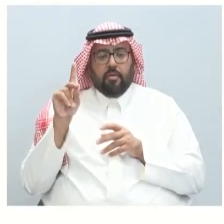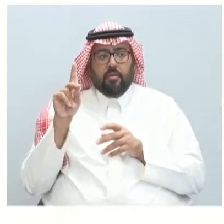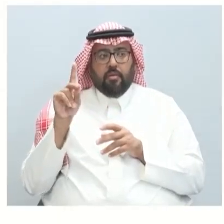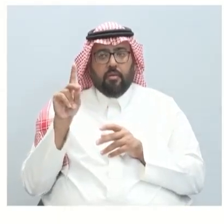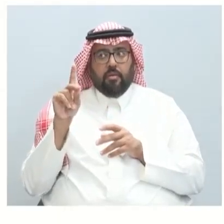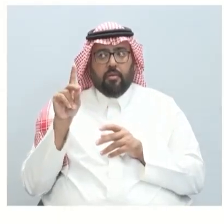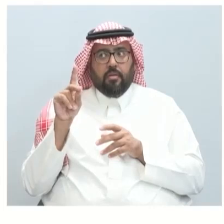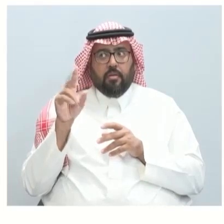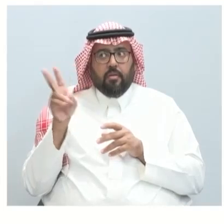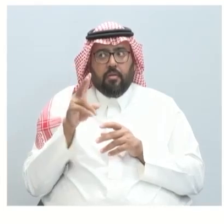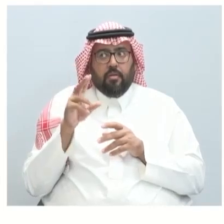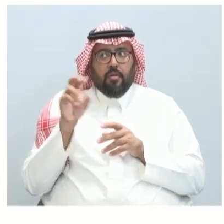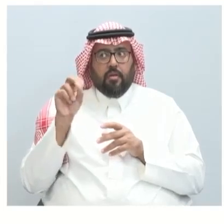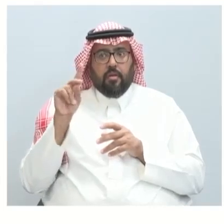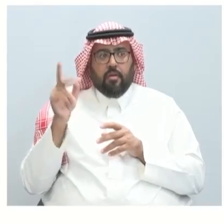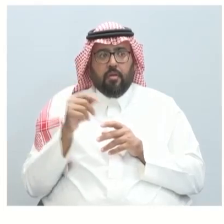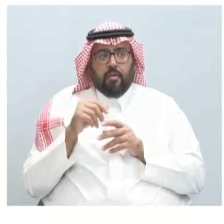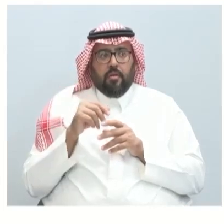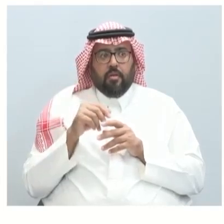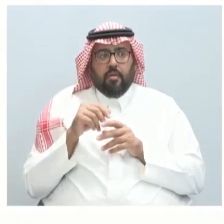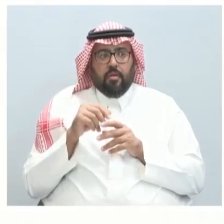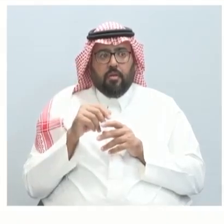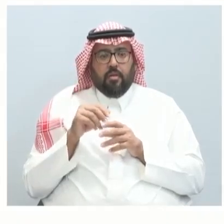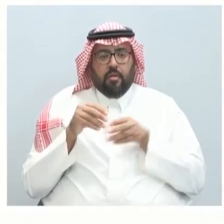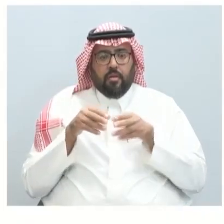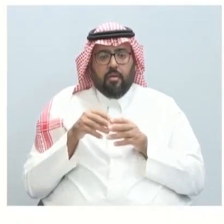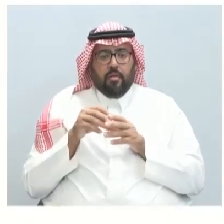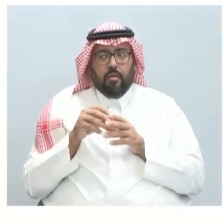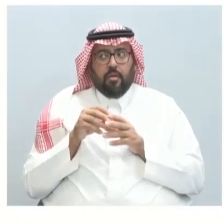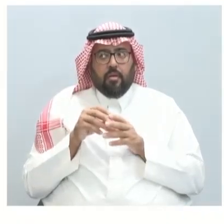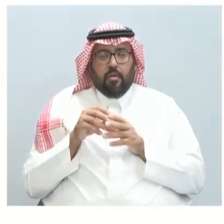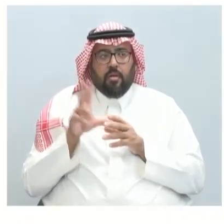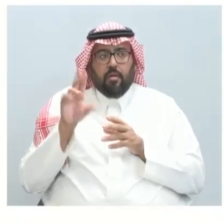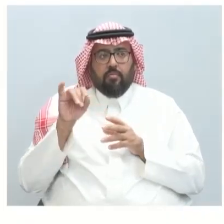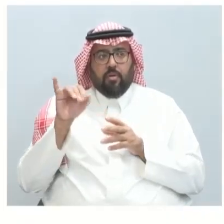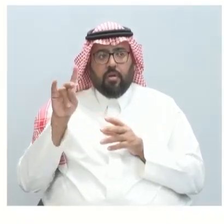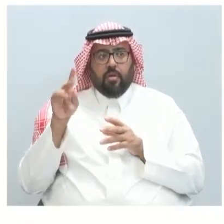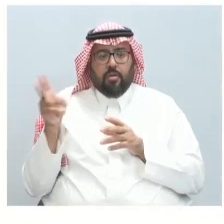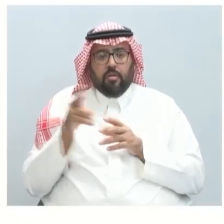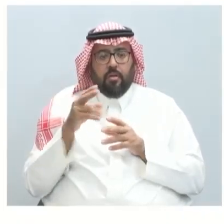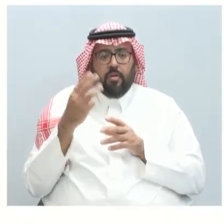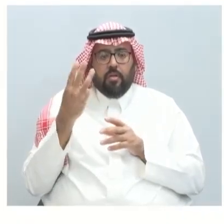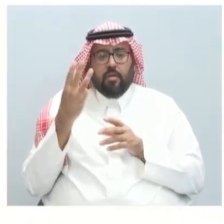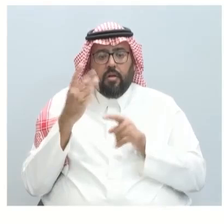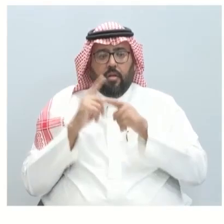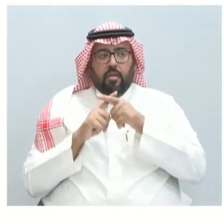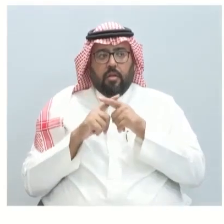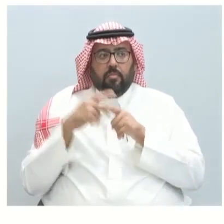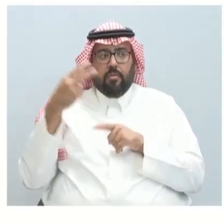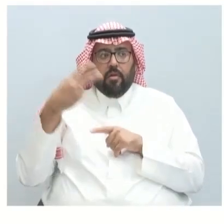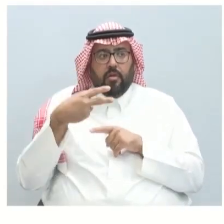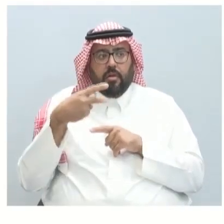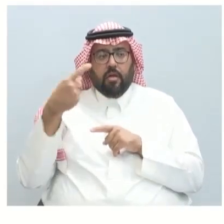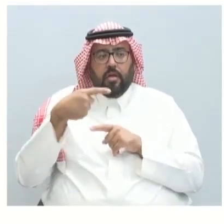في القطر بارك الله فيكم وبالتالي نقول ان المحيط يساوي ثلاثه مضروبا في عشره